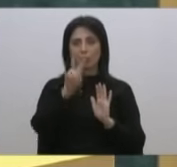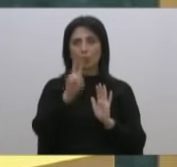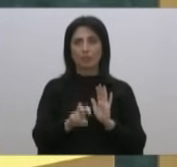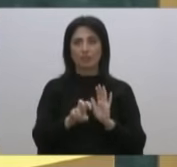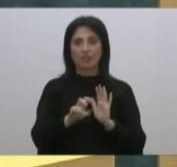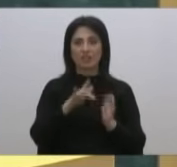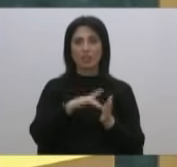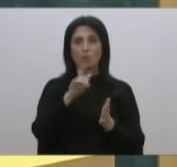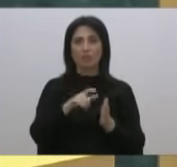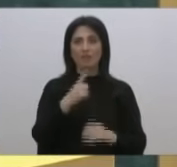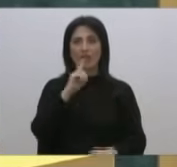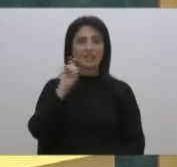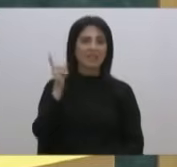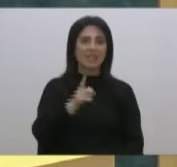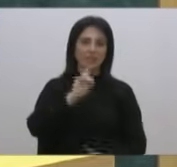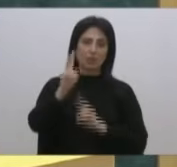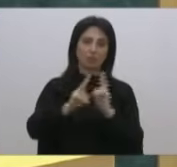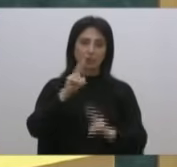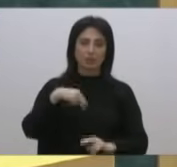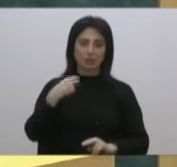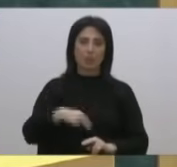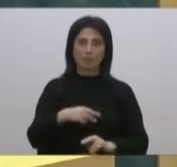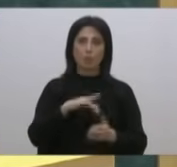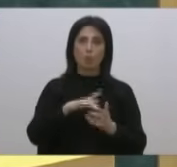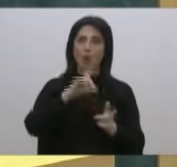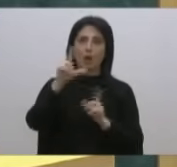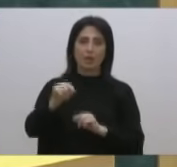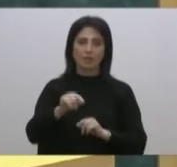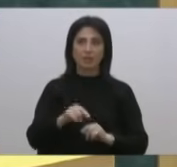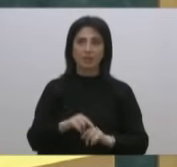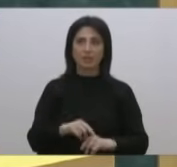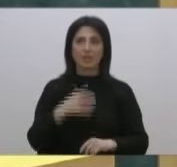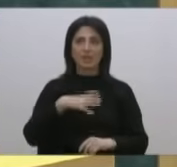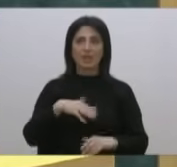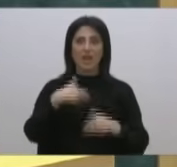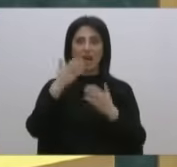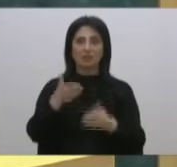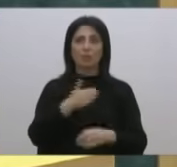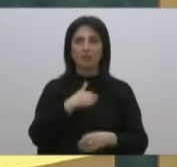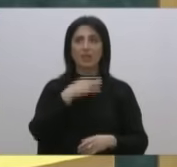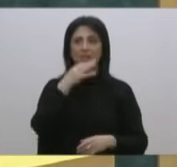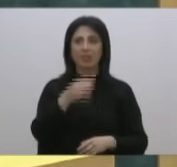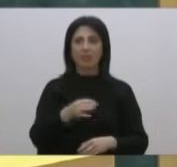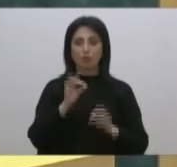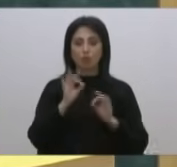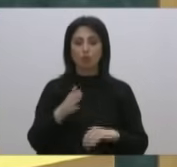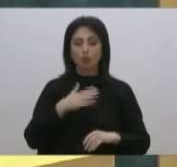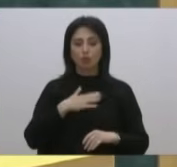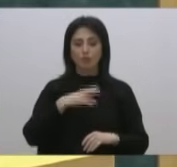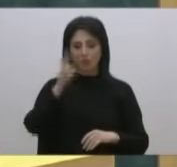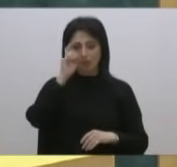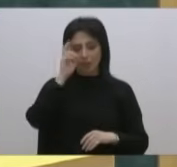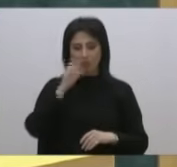17200 მოქალაქე ერთ წელიწადში, სწორედ ამდენმა მოქალაქემ დატოვა საქართველო და მინდა გითხრათ, რომ სწორედ